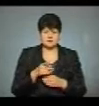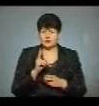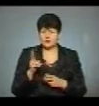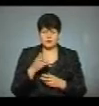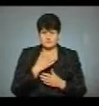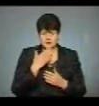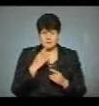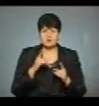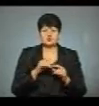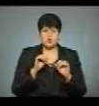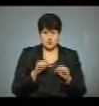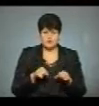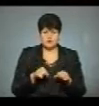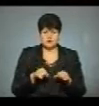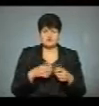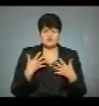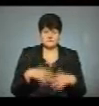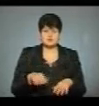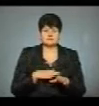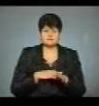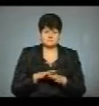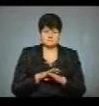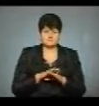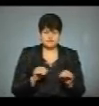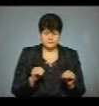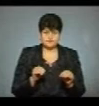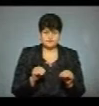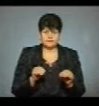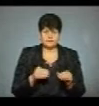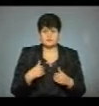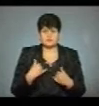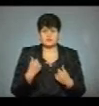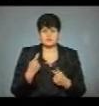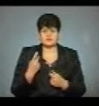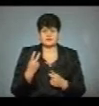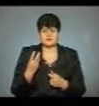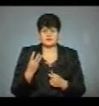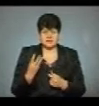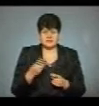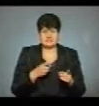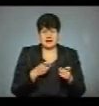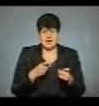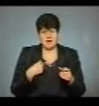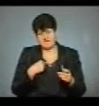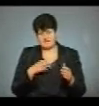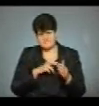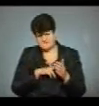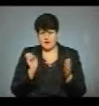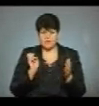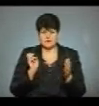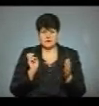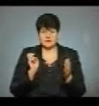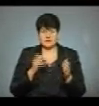Все, що можна, зроблено, зроблено. Ми на раз, два, три стріляємо, і ви виходите. Ну,